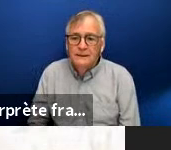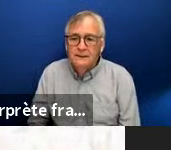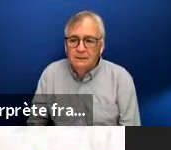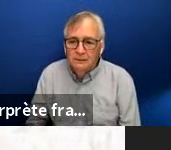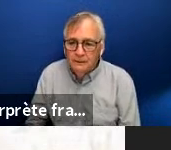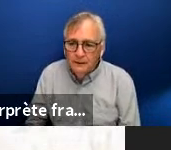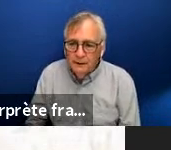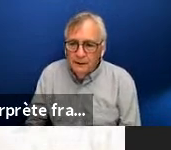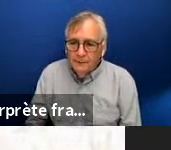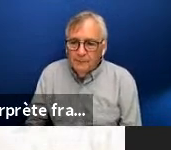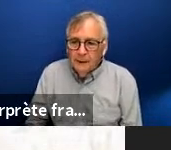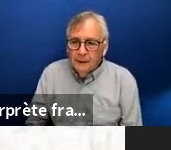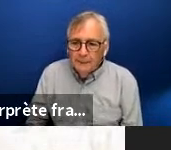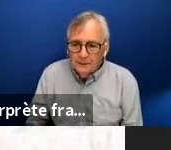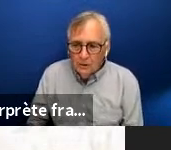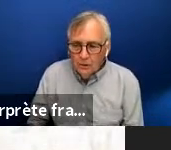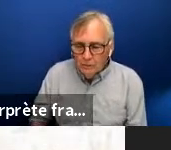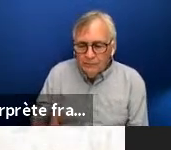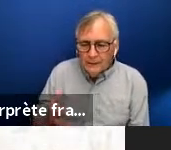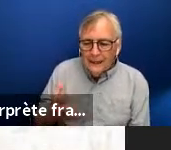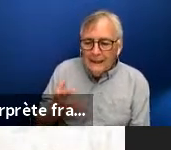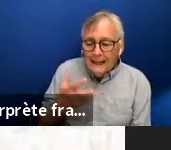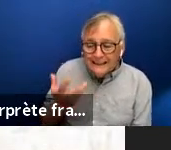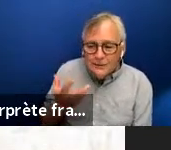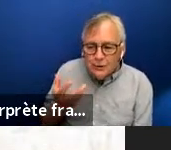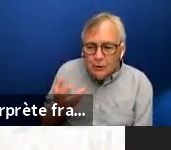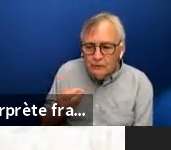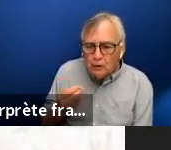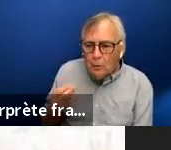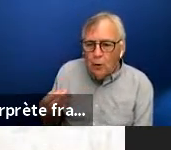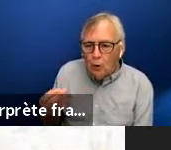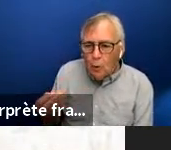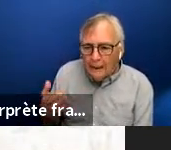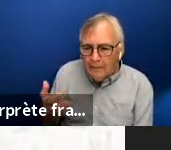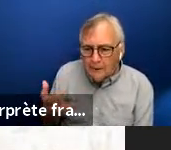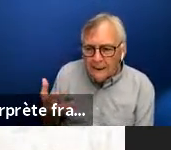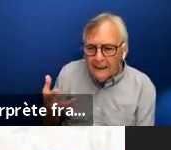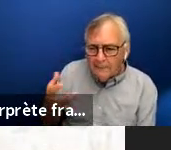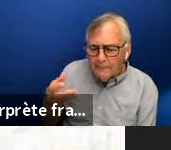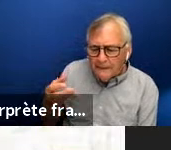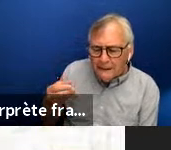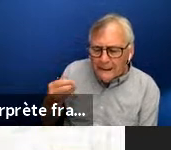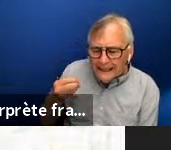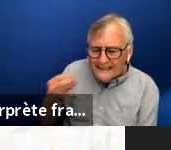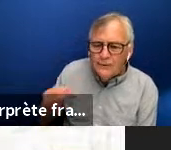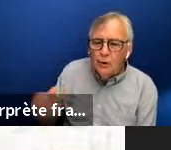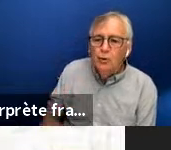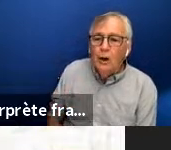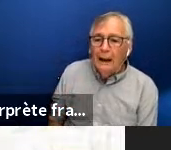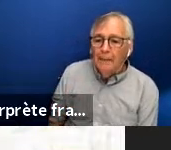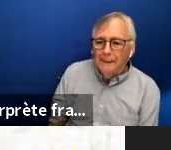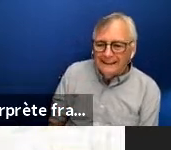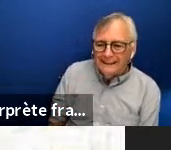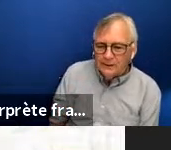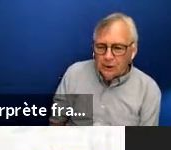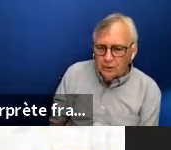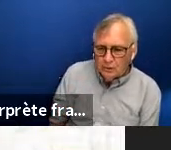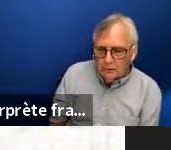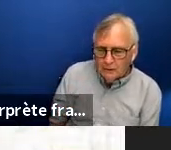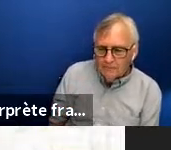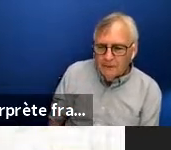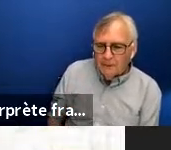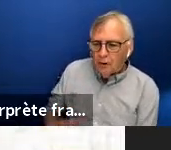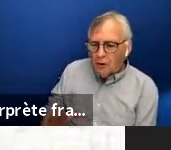important aussi, ça. Parce que l'attitude va jouer un rôle important. L'attitude de la